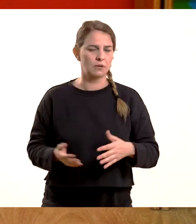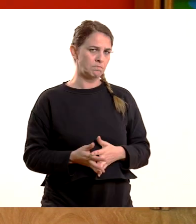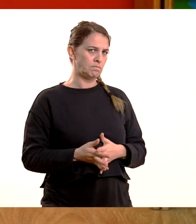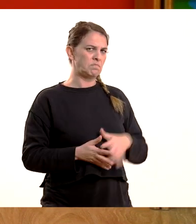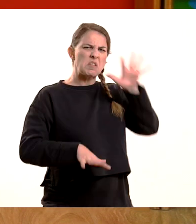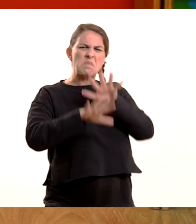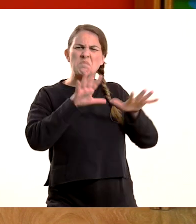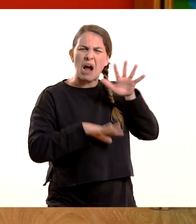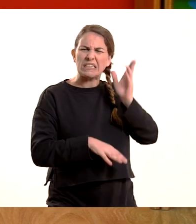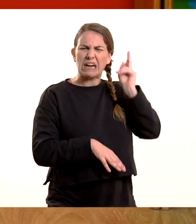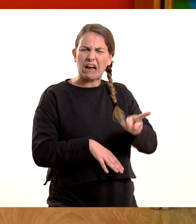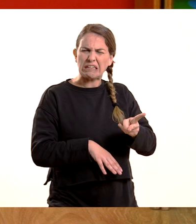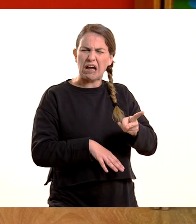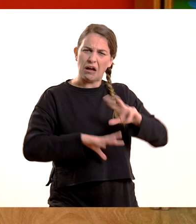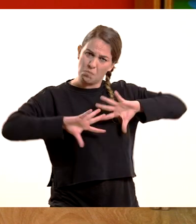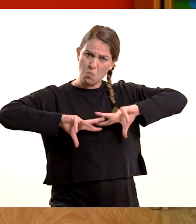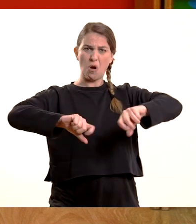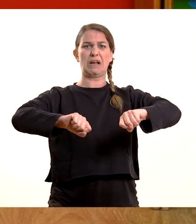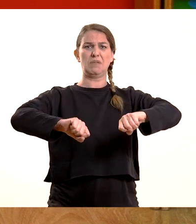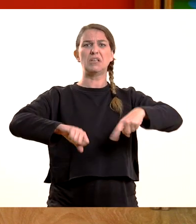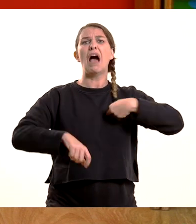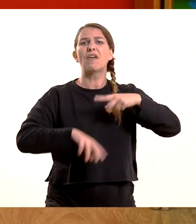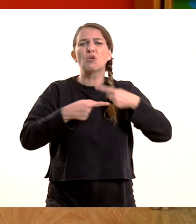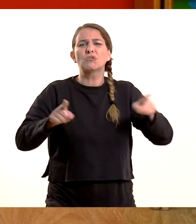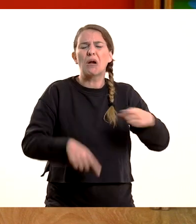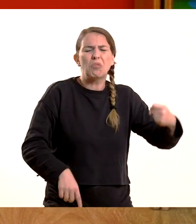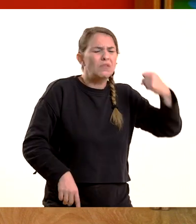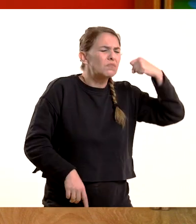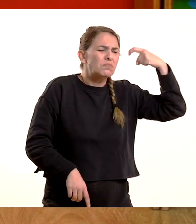«Τι θα κάνω, αυτό είναι το αγαπημένο μου τραγούδι!»